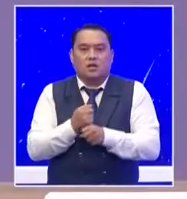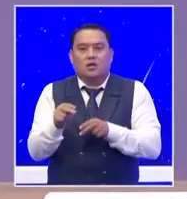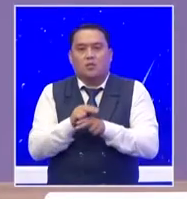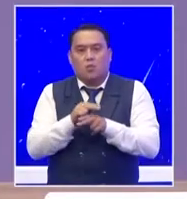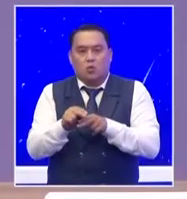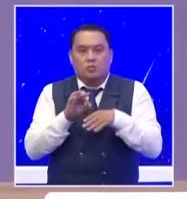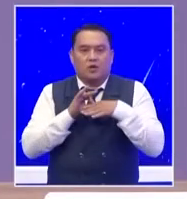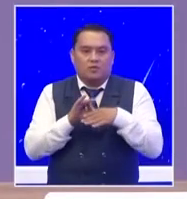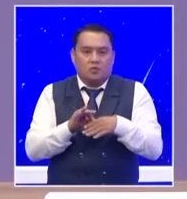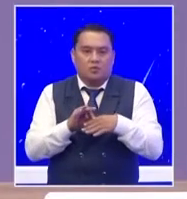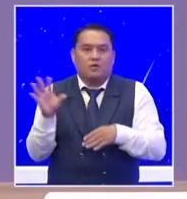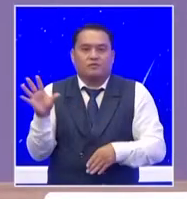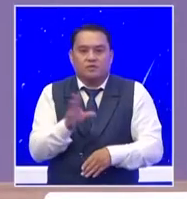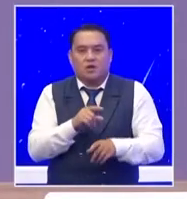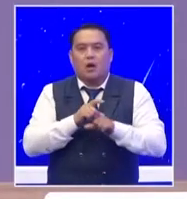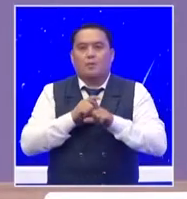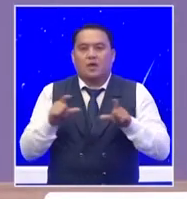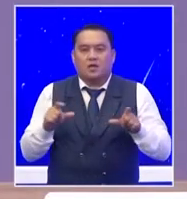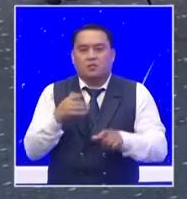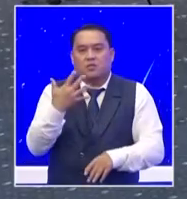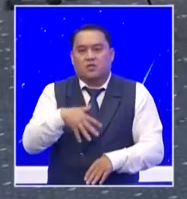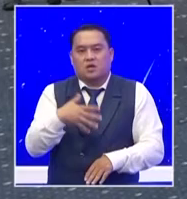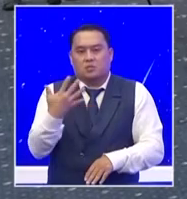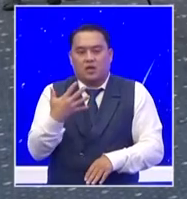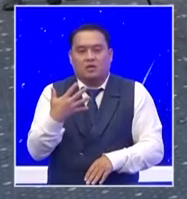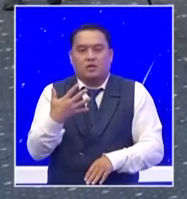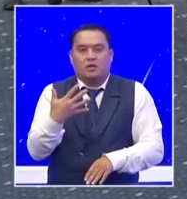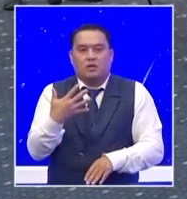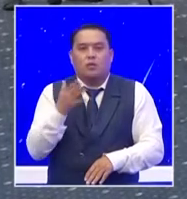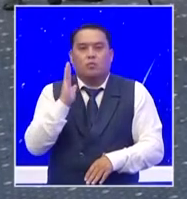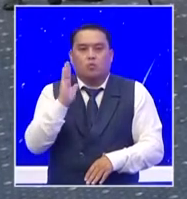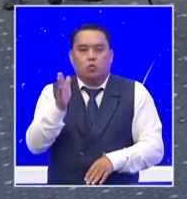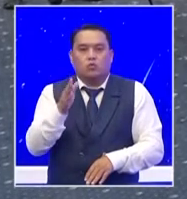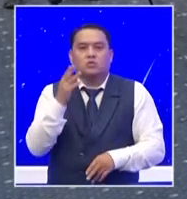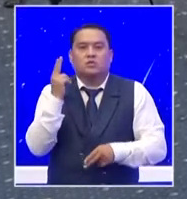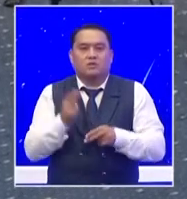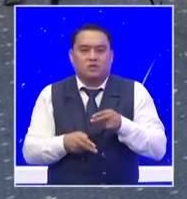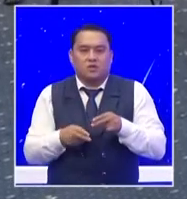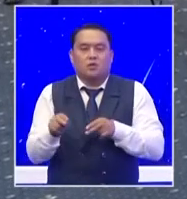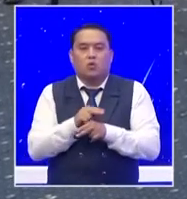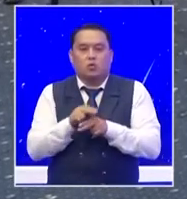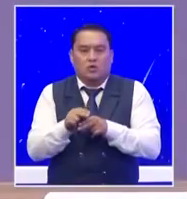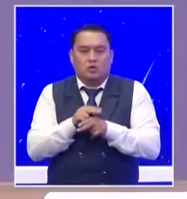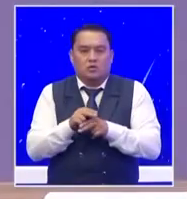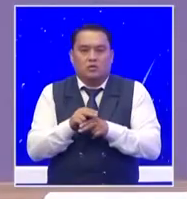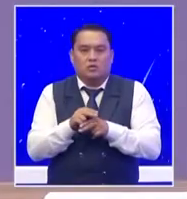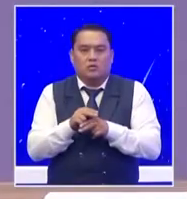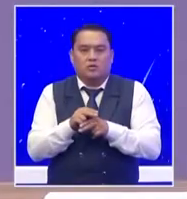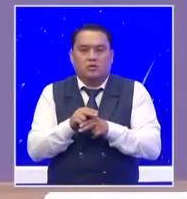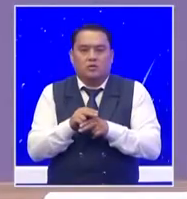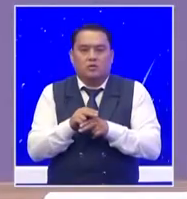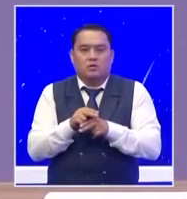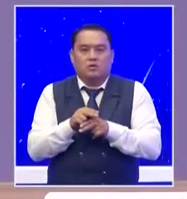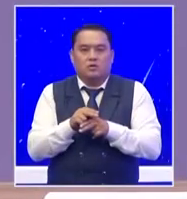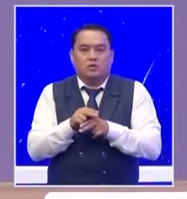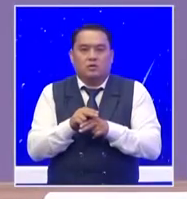ремонт школ. Все объекты, 55 их, кажется, да, они будут завершены капитальным ремонтом. Текущий ремонт уже